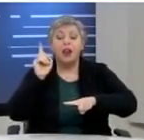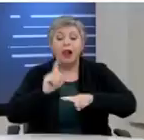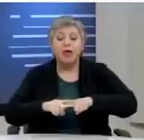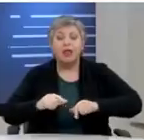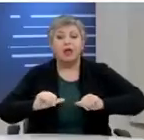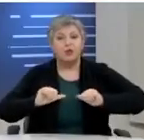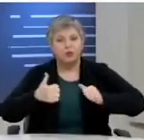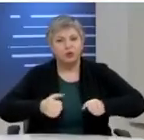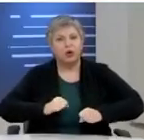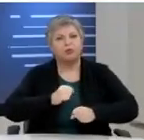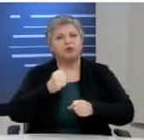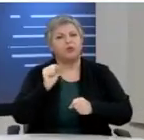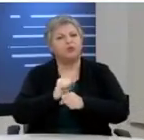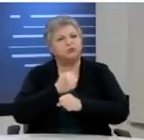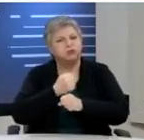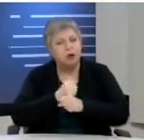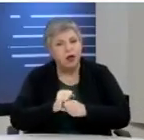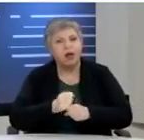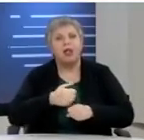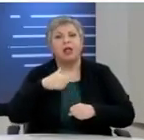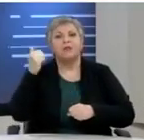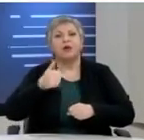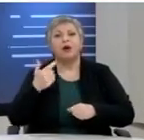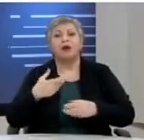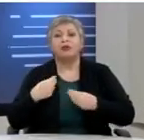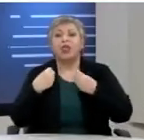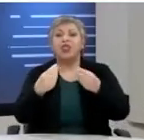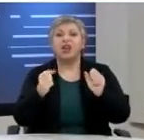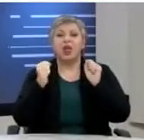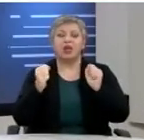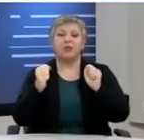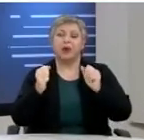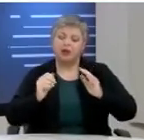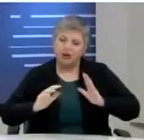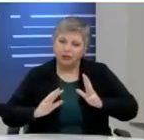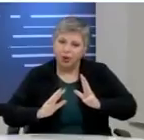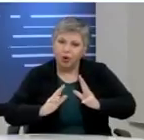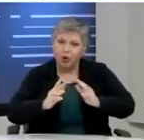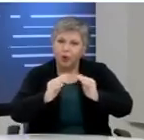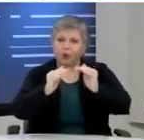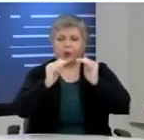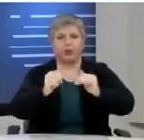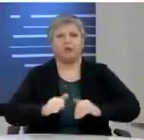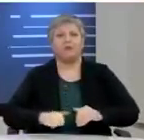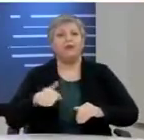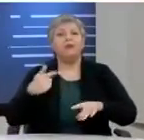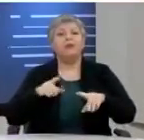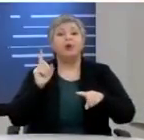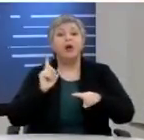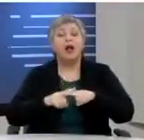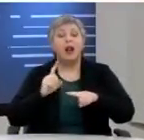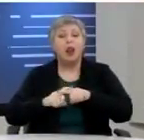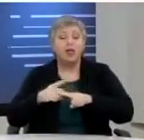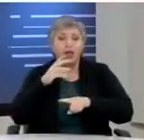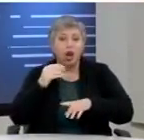που πάλεψε, την Ελλάδα που γίνεται ο εγγυητής της σταθερότητας και της συνανάπτυξης στα Βαλκάνια. Την Ελλάδα που η βαριά της